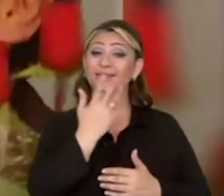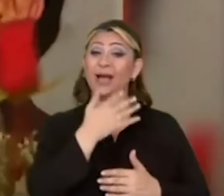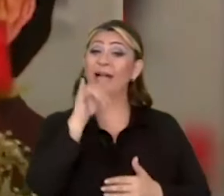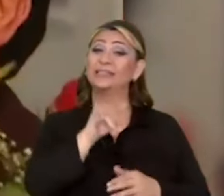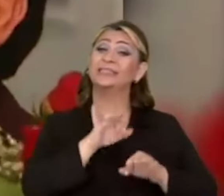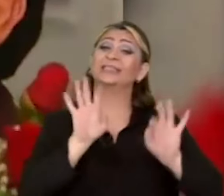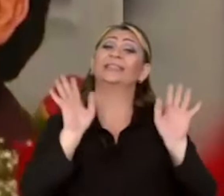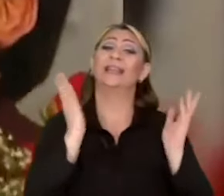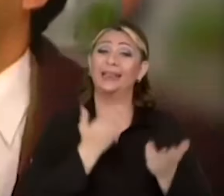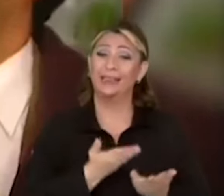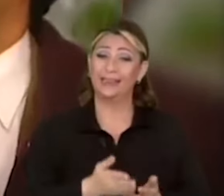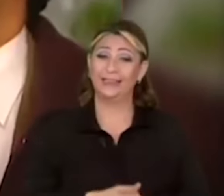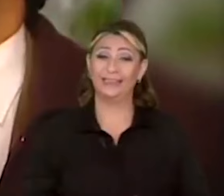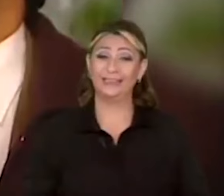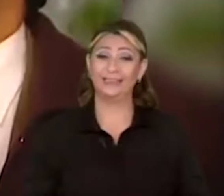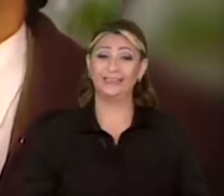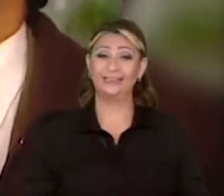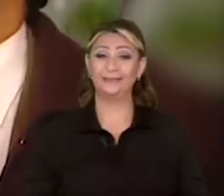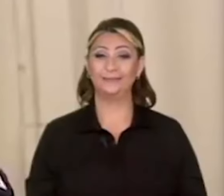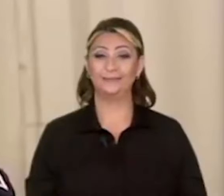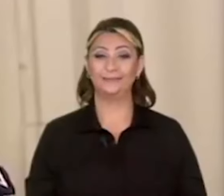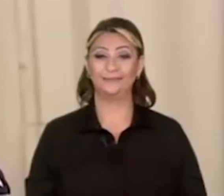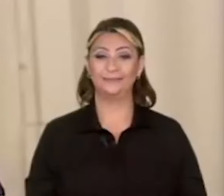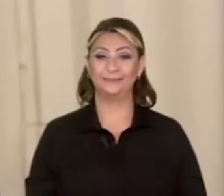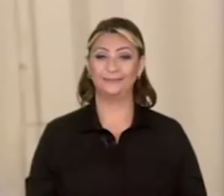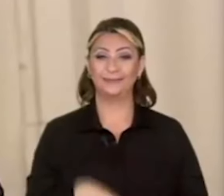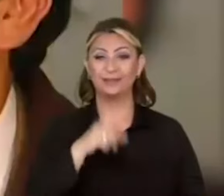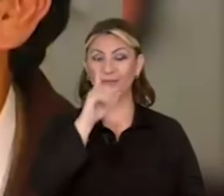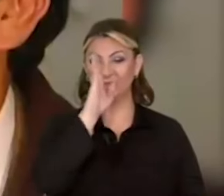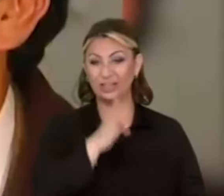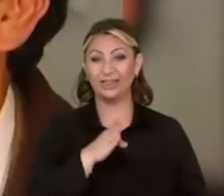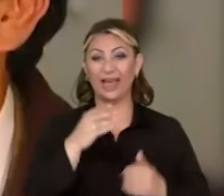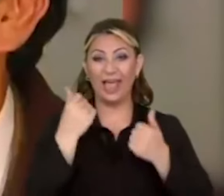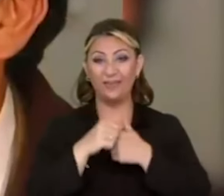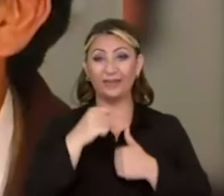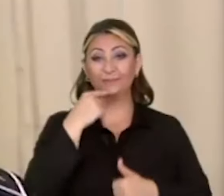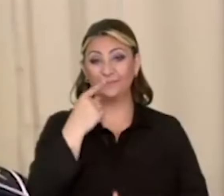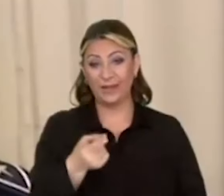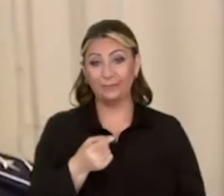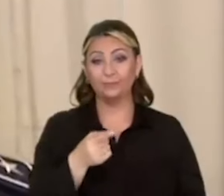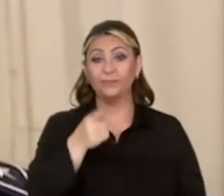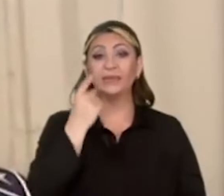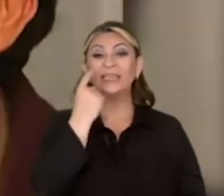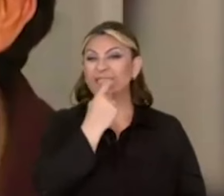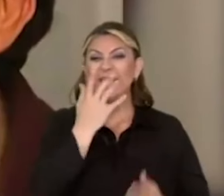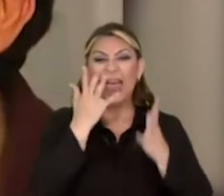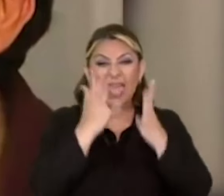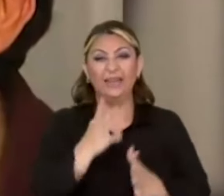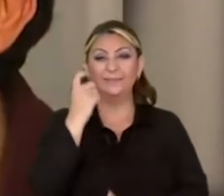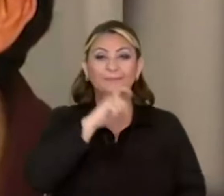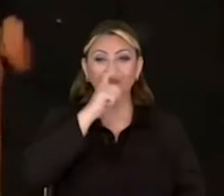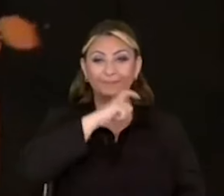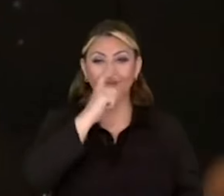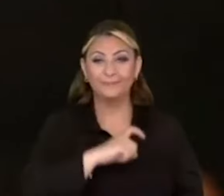pek de haksız sayılmazdı sanki. Benimle evlenir misin Tansu? Sana bir tek şartla evet derim Şecaettin. Evet. Şu iğrenç bıyıklarını